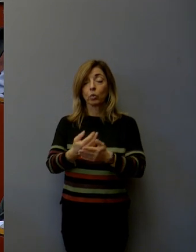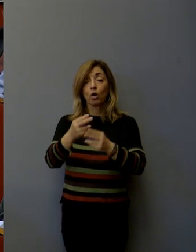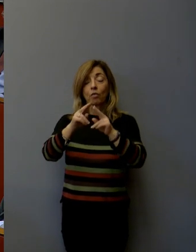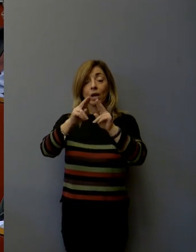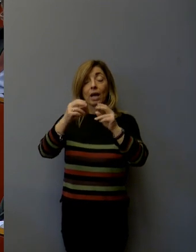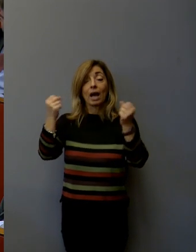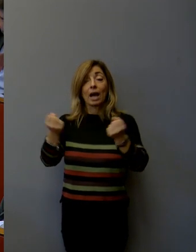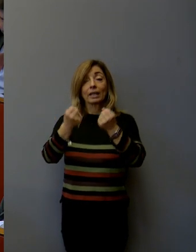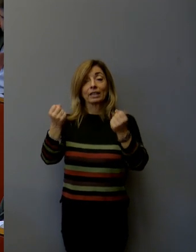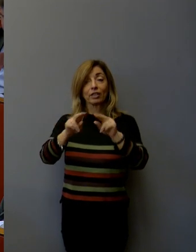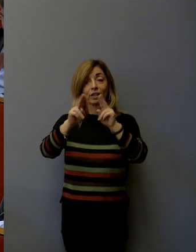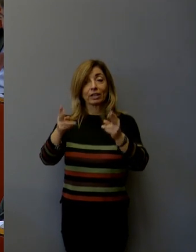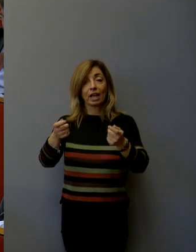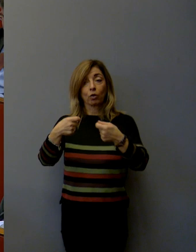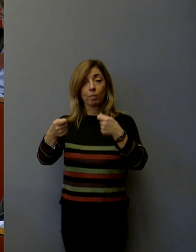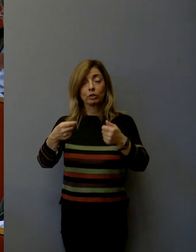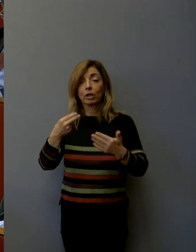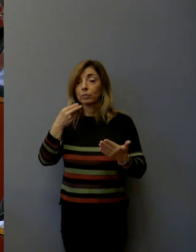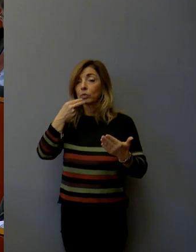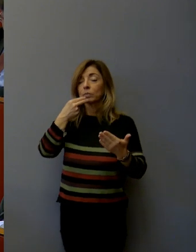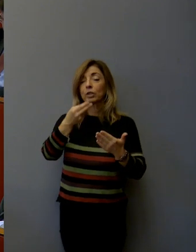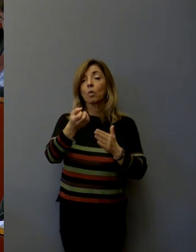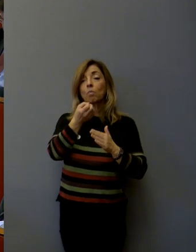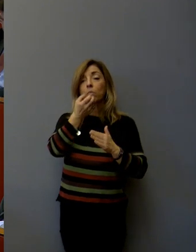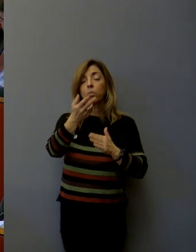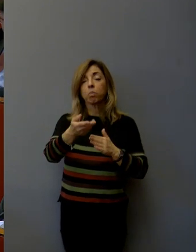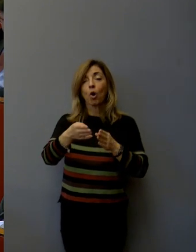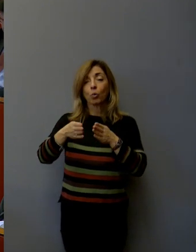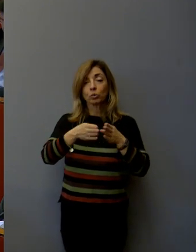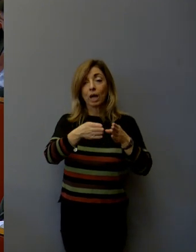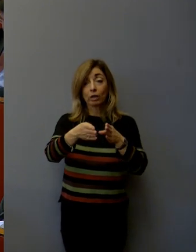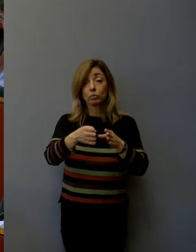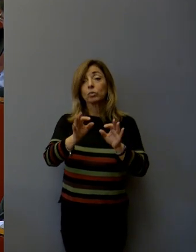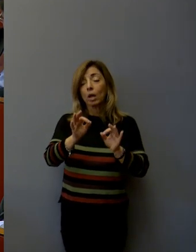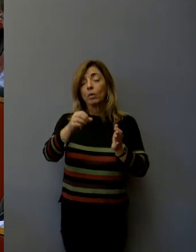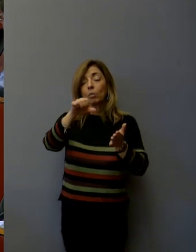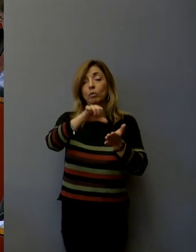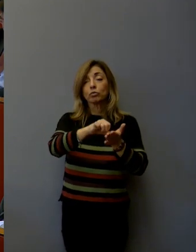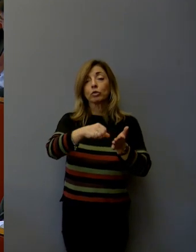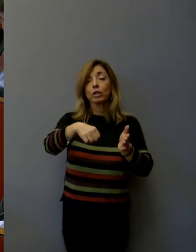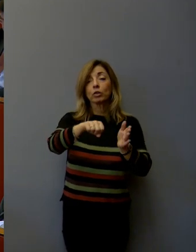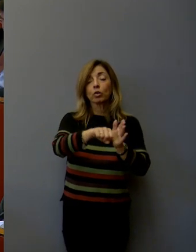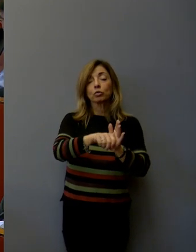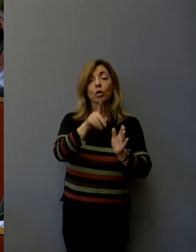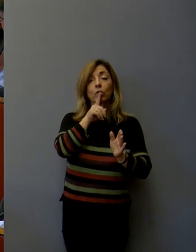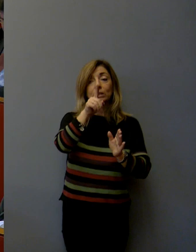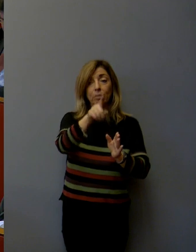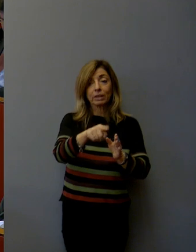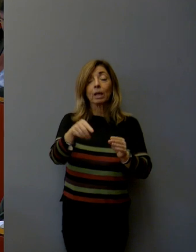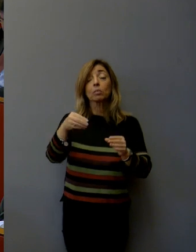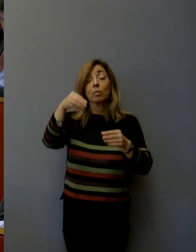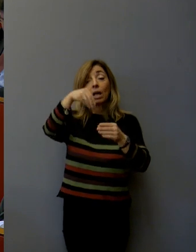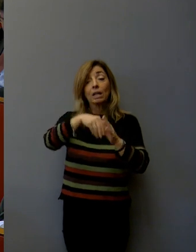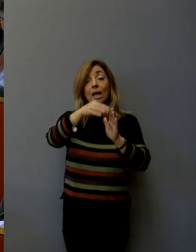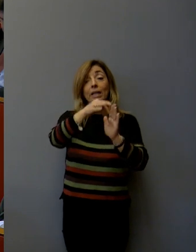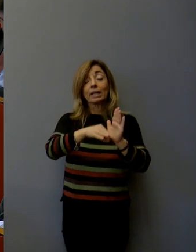caduggi anche nel centro storico di Sampierdarena bene c'era nelle linee programmatiche del sindaco c'è scritto nel